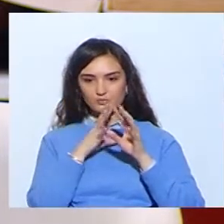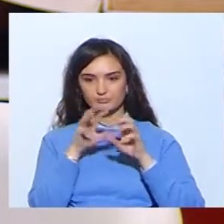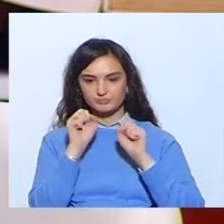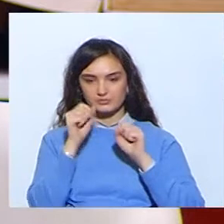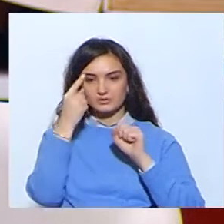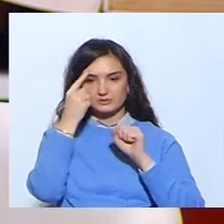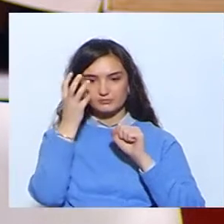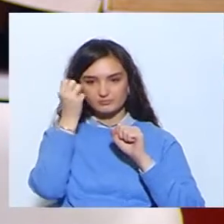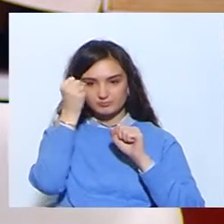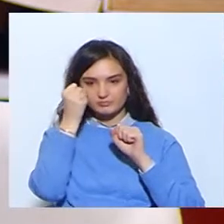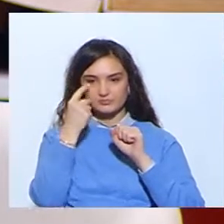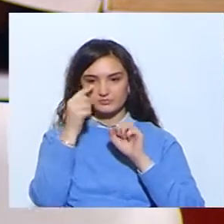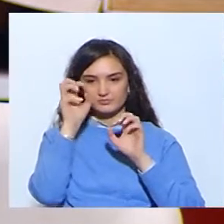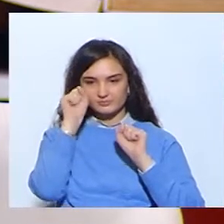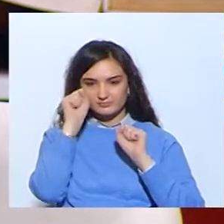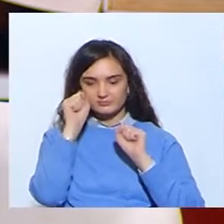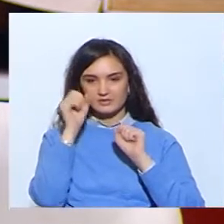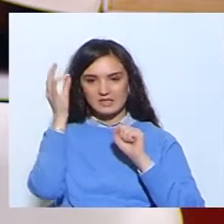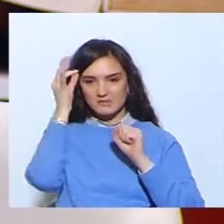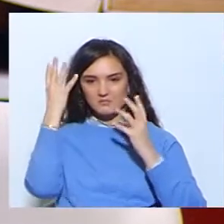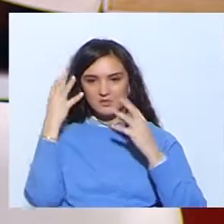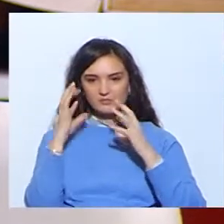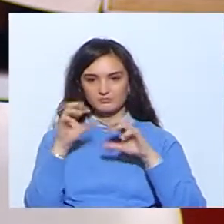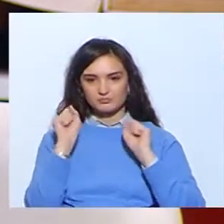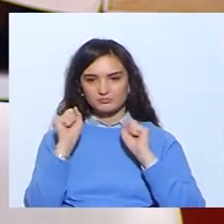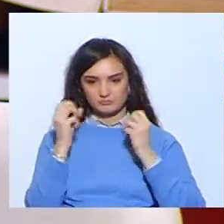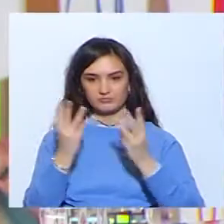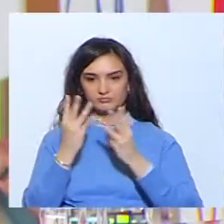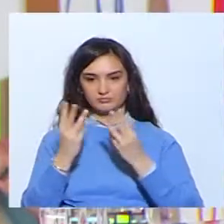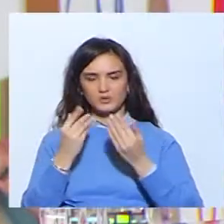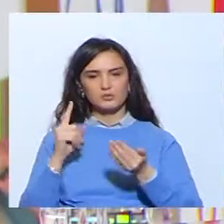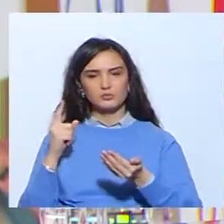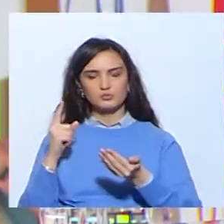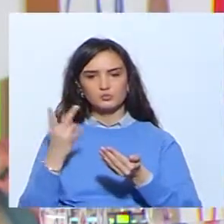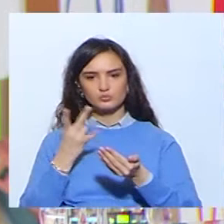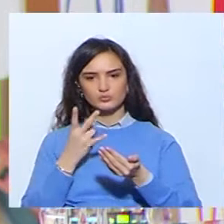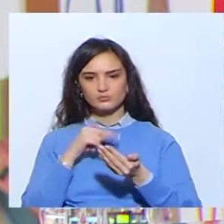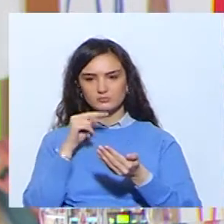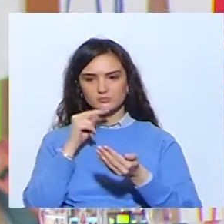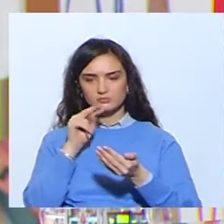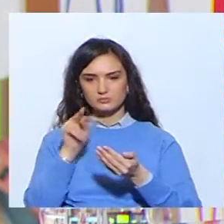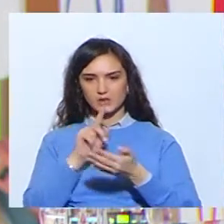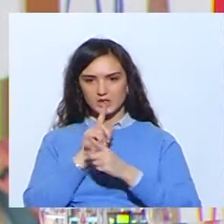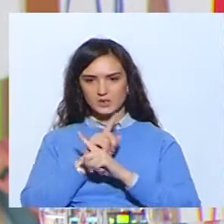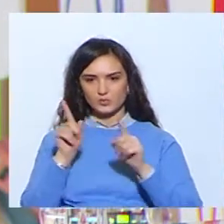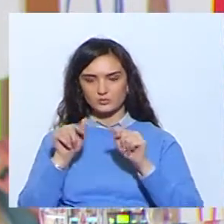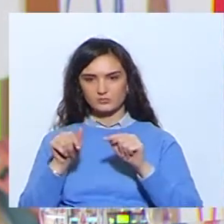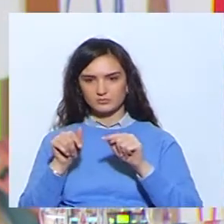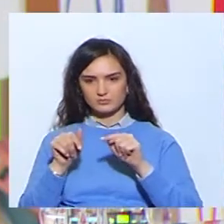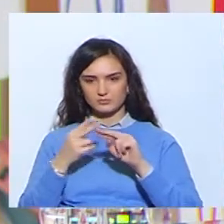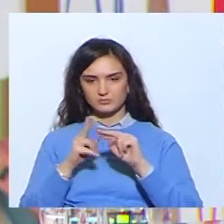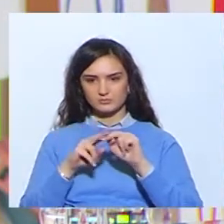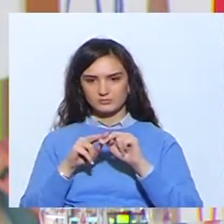წარბი, შეტრუსული წამწამი, შეტრუსული თმიანობა სახეზე. რატომ ვუსვამთ ამას ხალხს? რატომ უნდა დააკვირდეს განსაკუთრებით